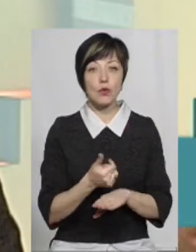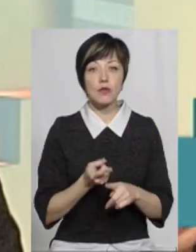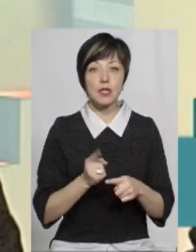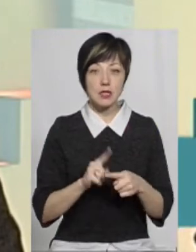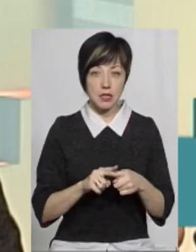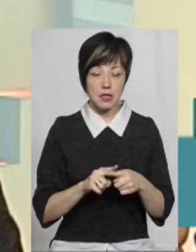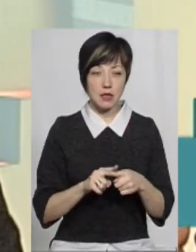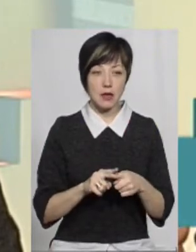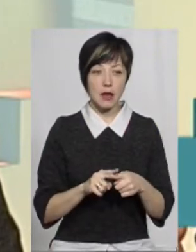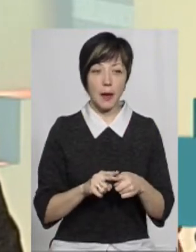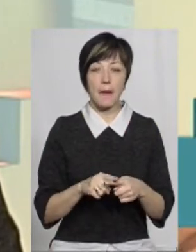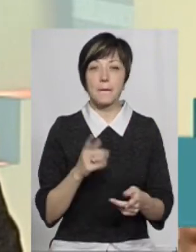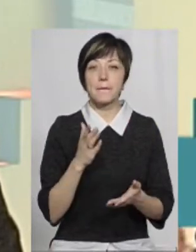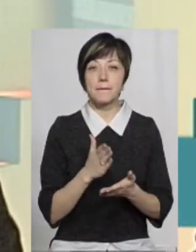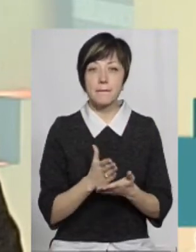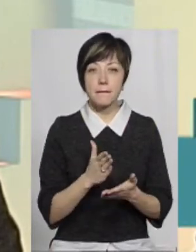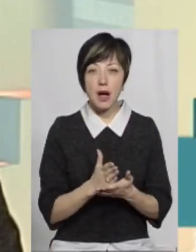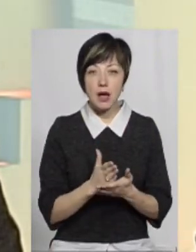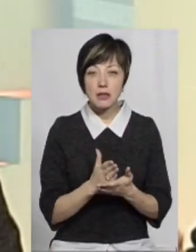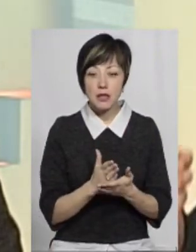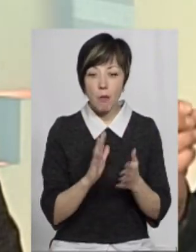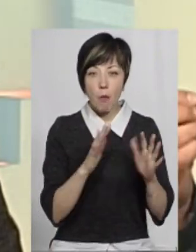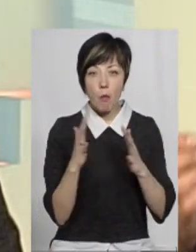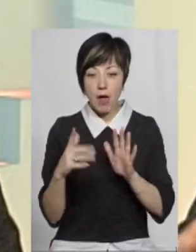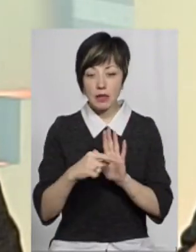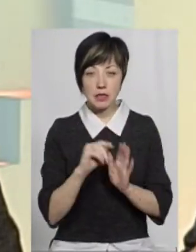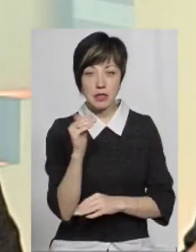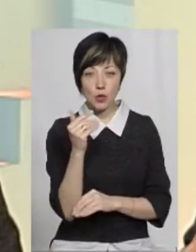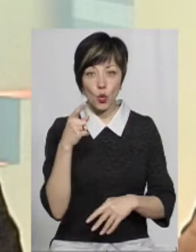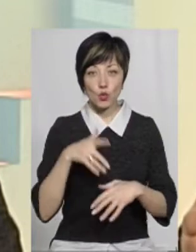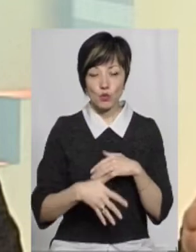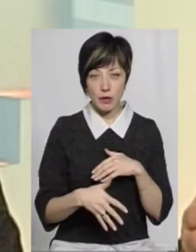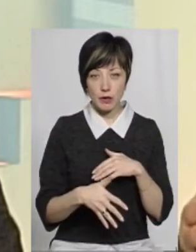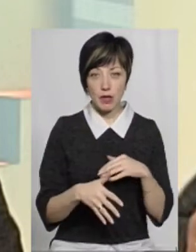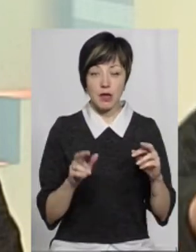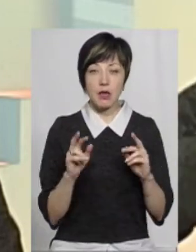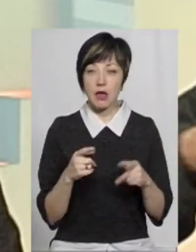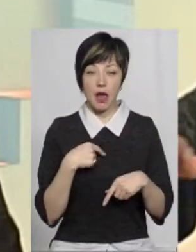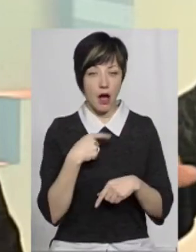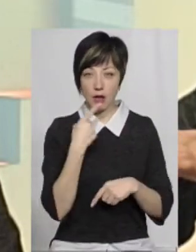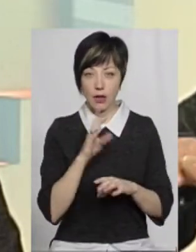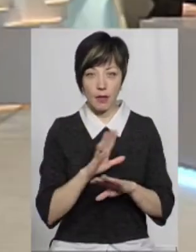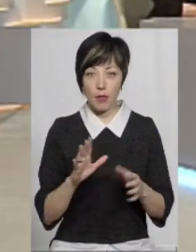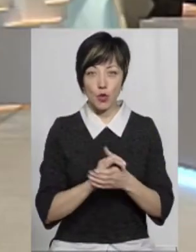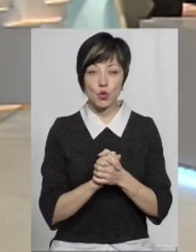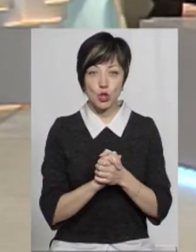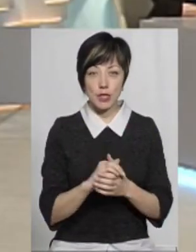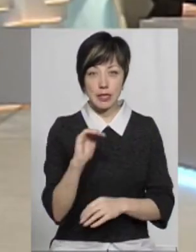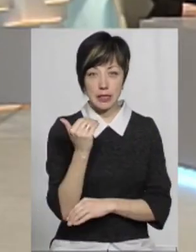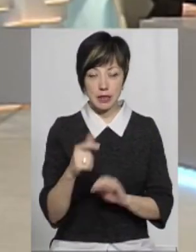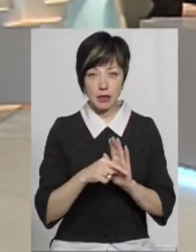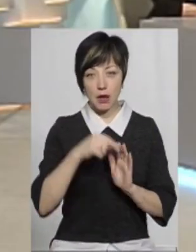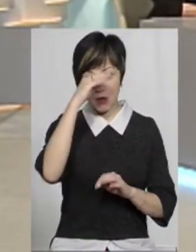це мати ті оргмоменти з дитиною, розуміти. Я кажу не про дружити з